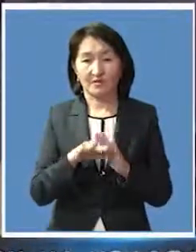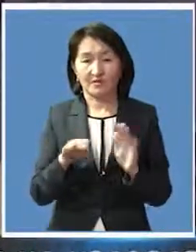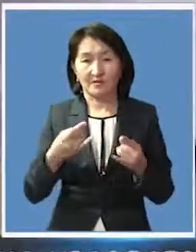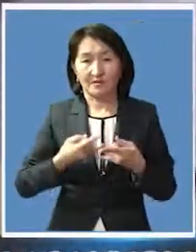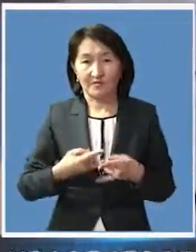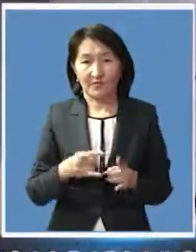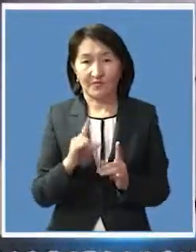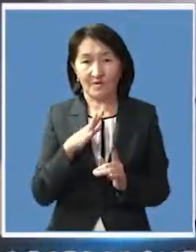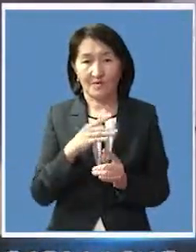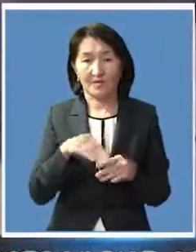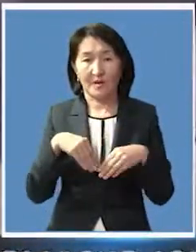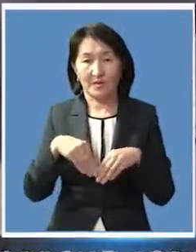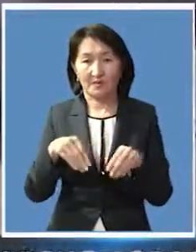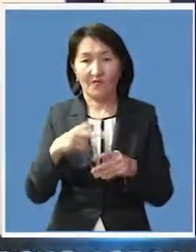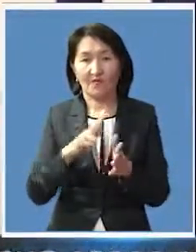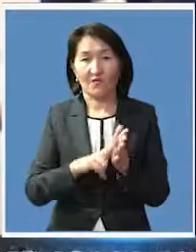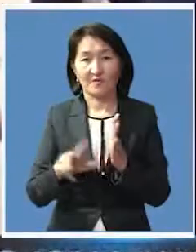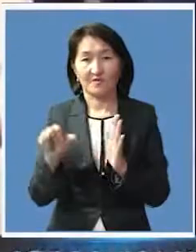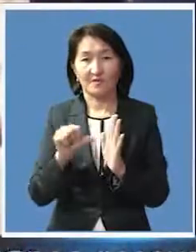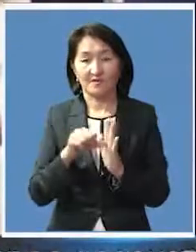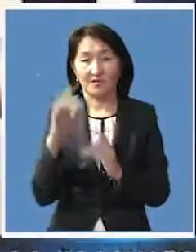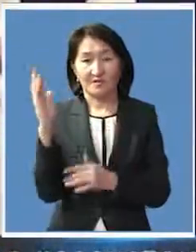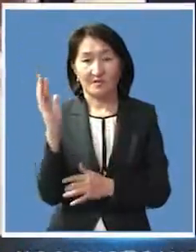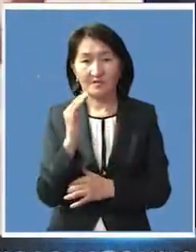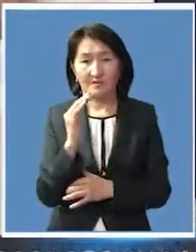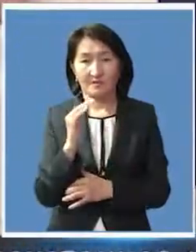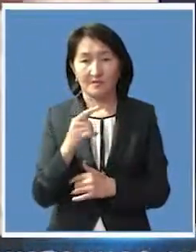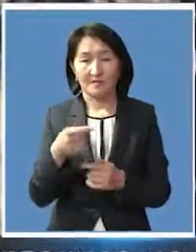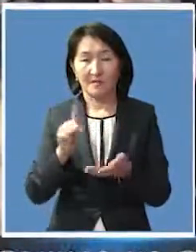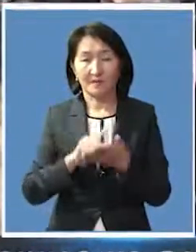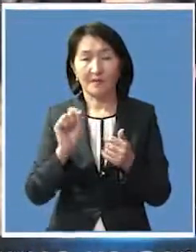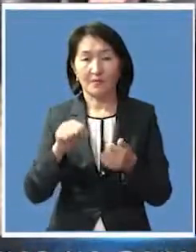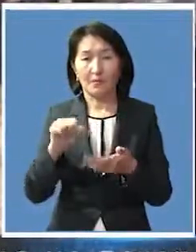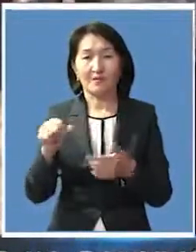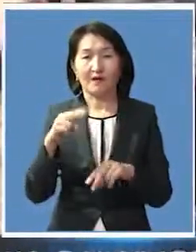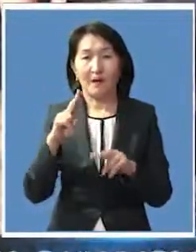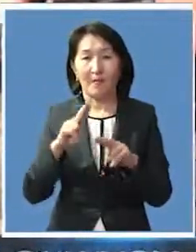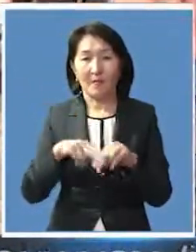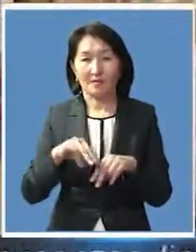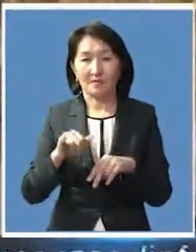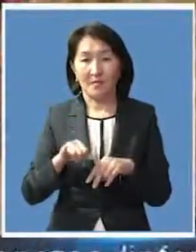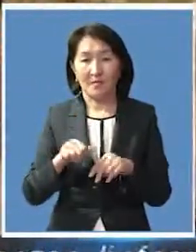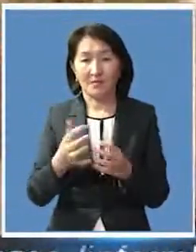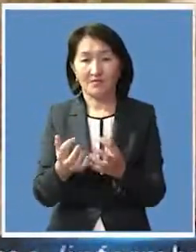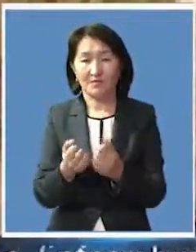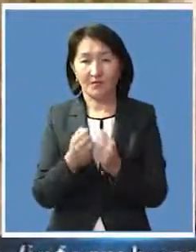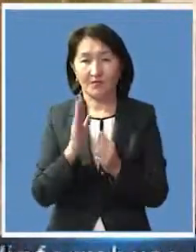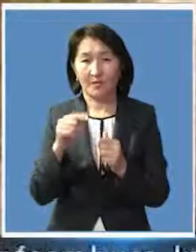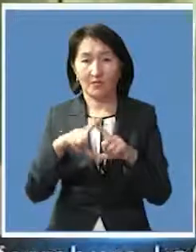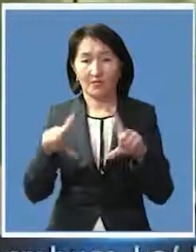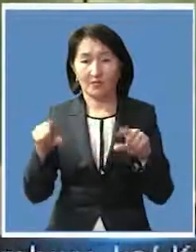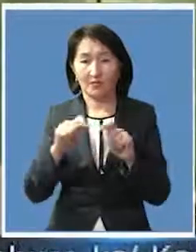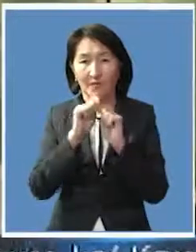деревьев. Каждый новорожденный в рамках акции получает паспорт своего дерева. Родители, в свою очередь, организаторы мероприятия выразили свою благодарность.